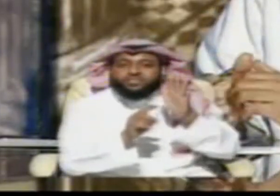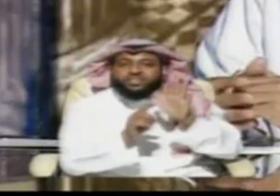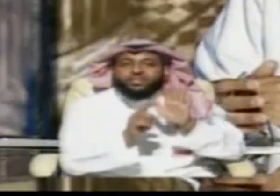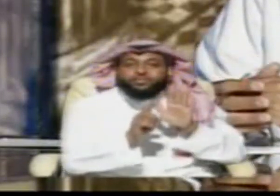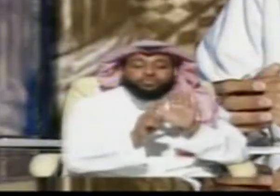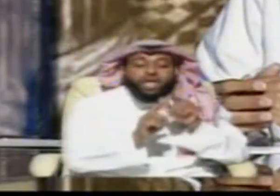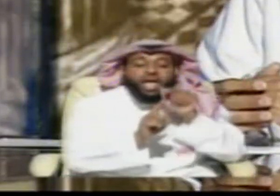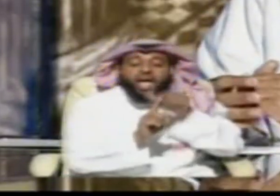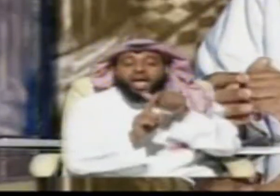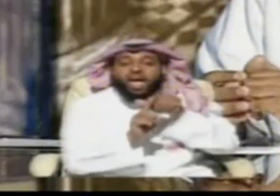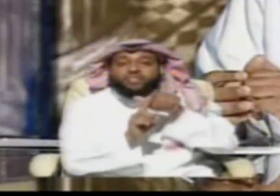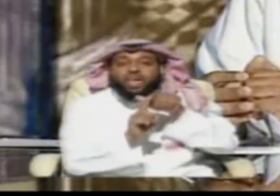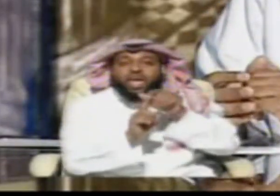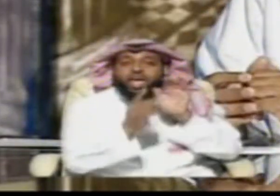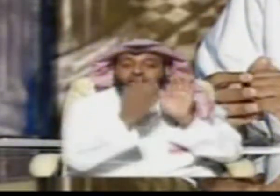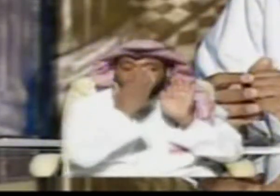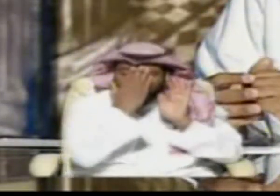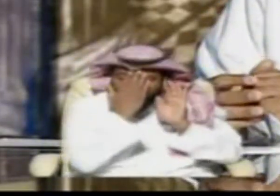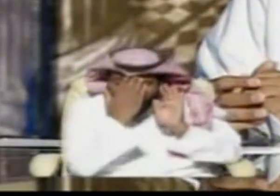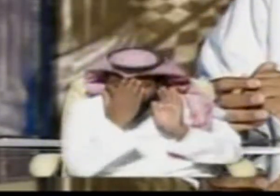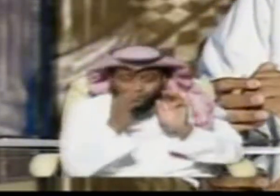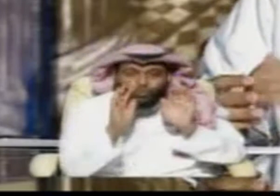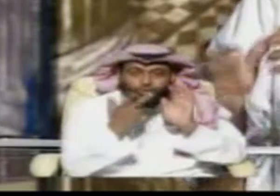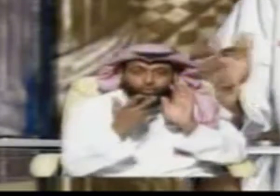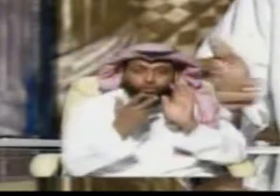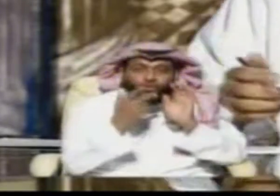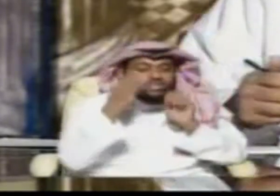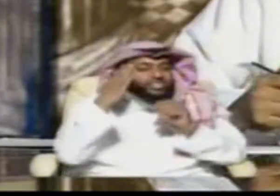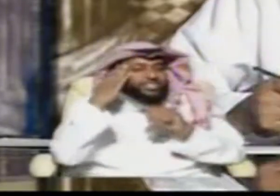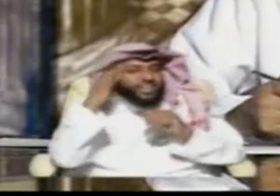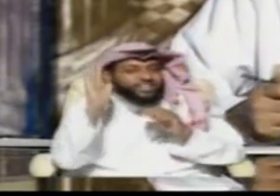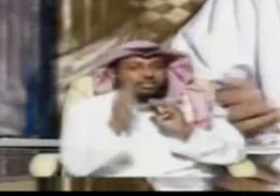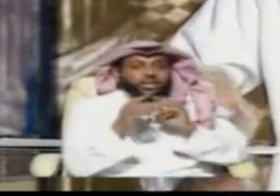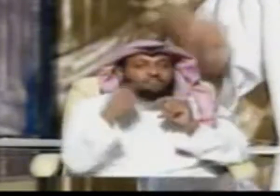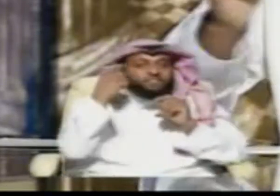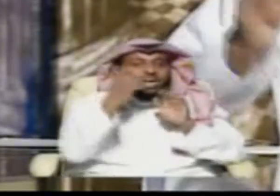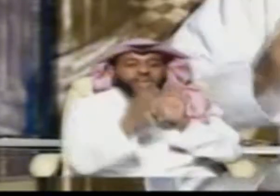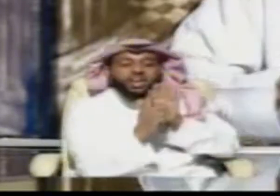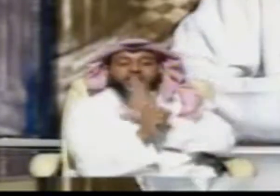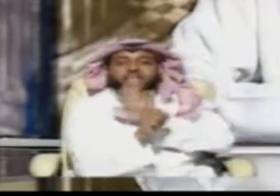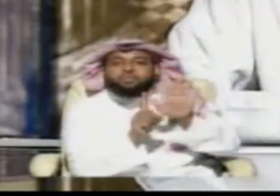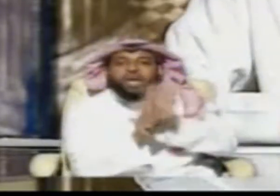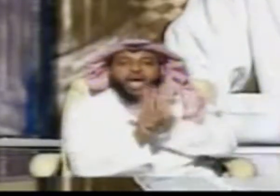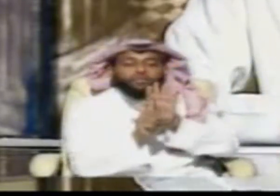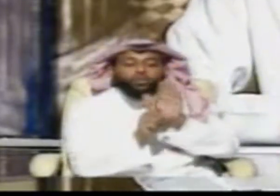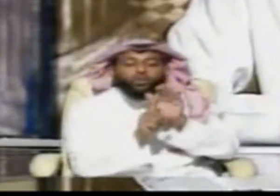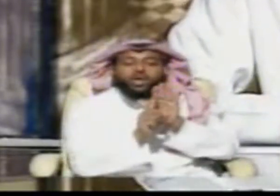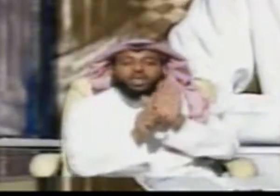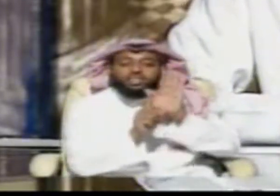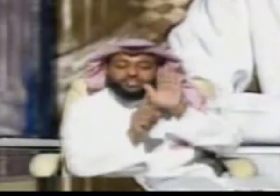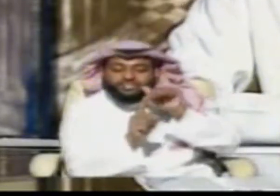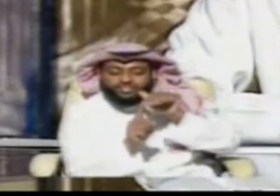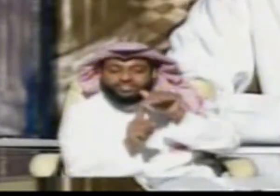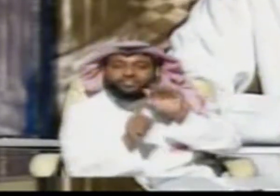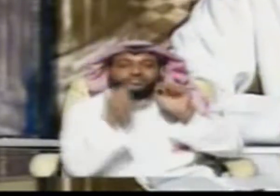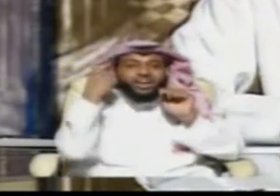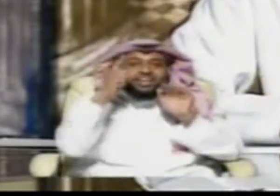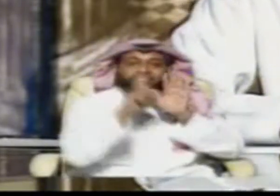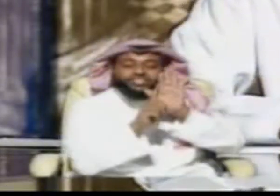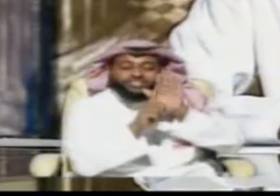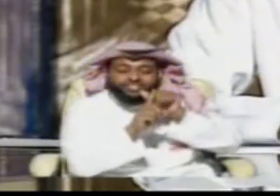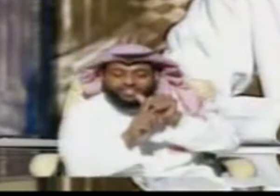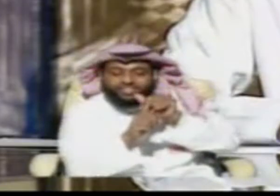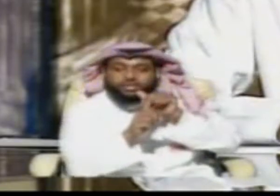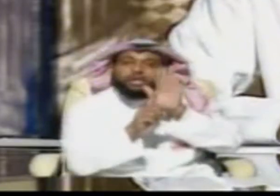فسجد لسجود السهو فظن المأموم أنه ركع فركع معه ثم قام الإمام واستأنف صلاته، كيف